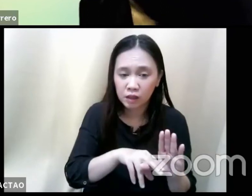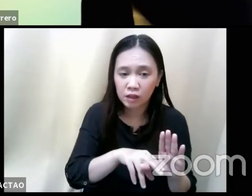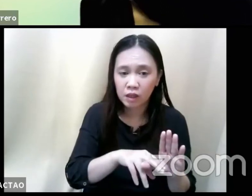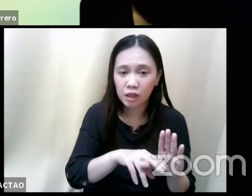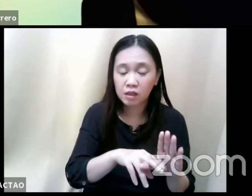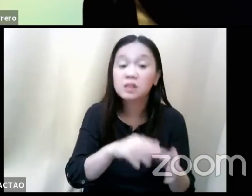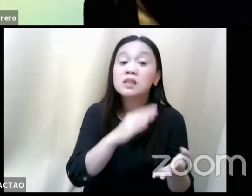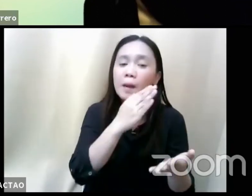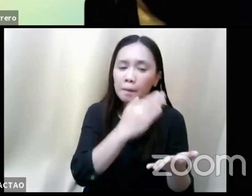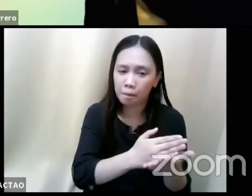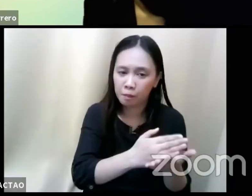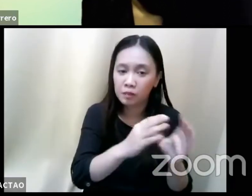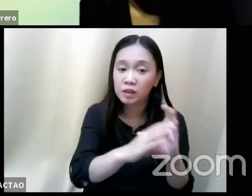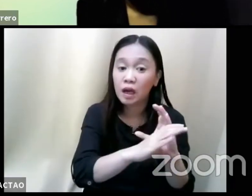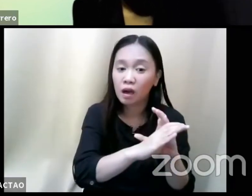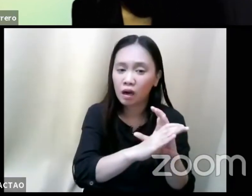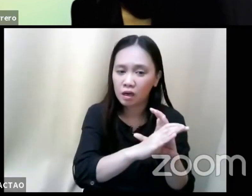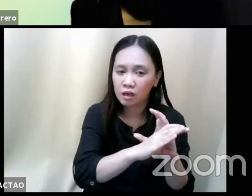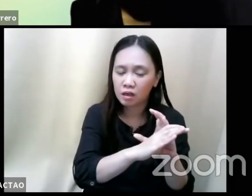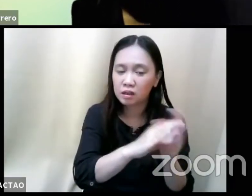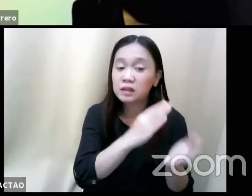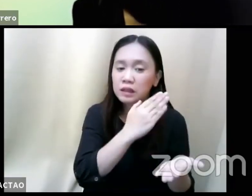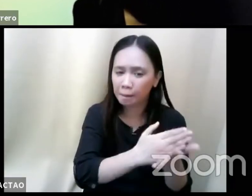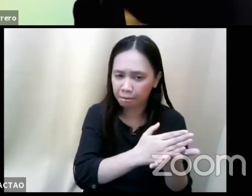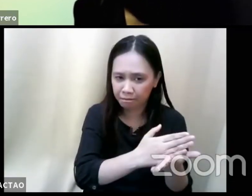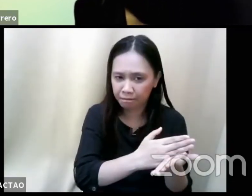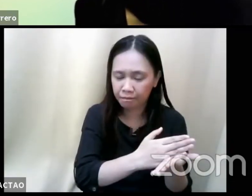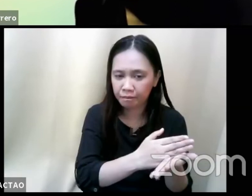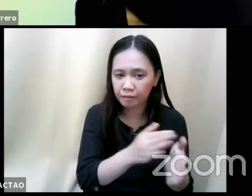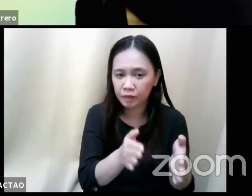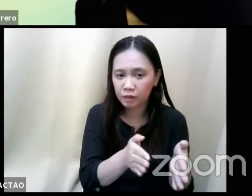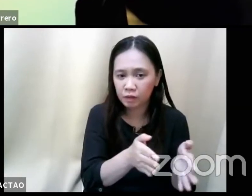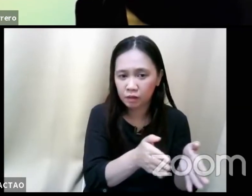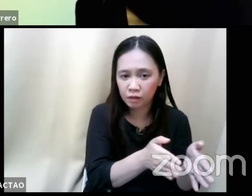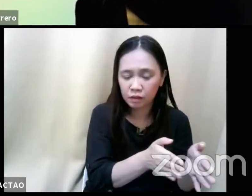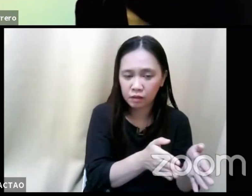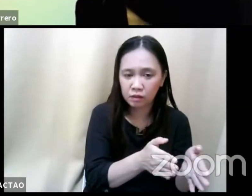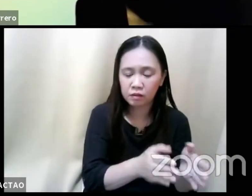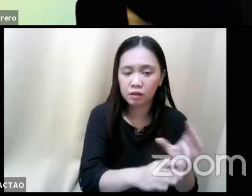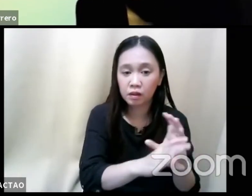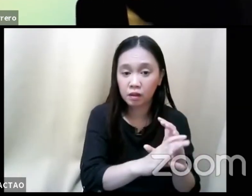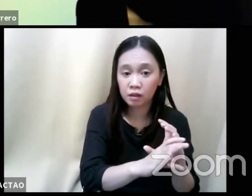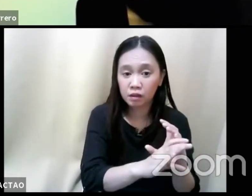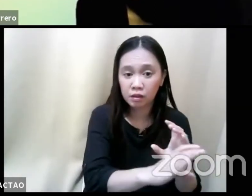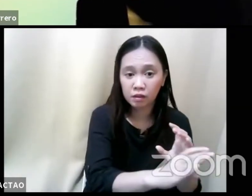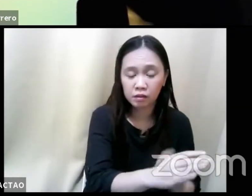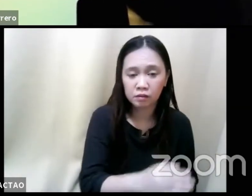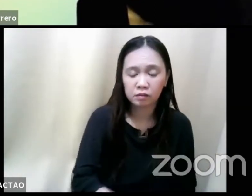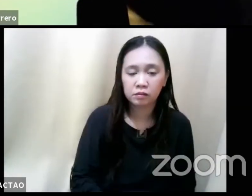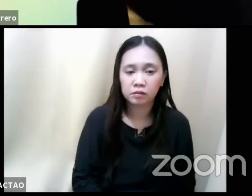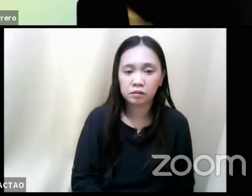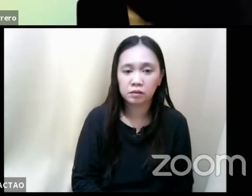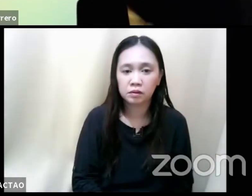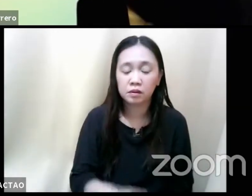yung sasakyan. Okay? Huminto muna yung sasakyan, tumabi, and kung maaari, medyo ready ka